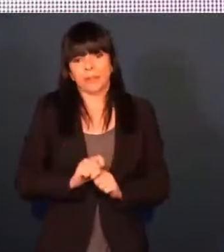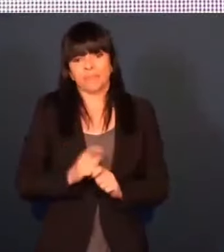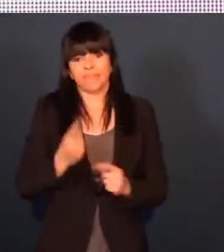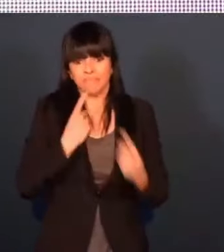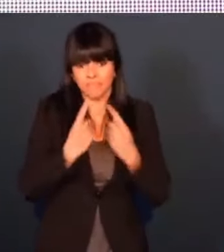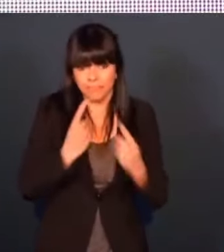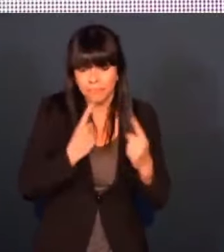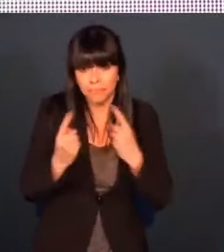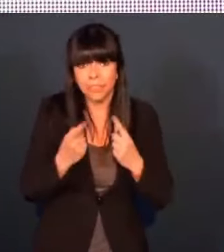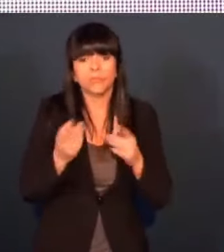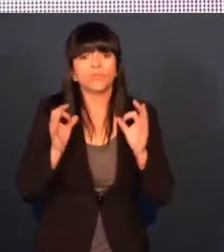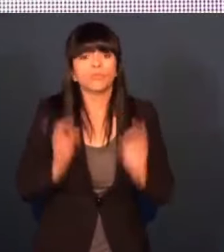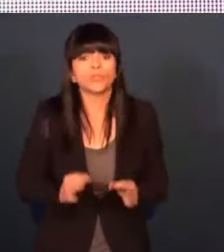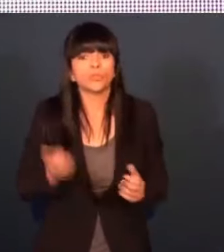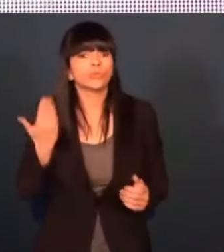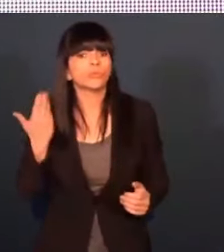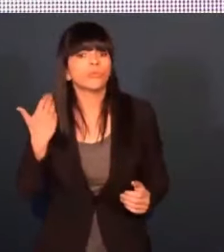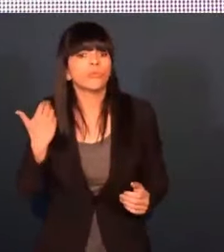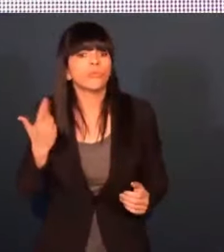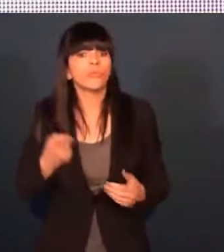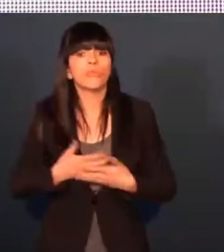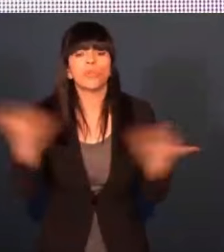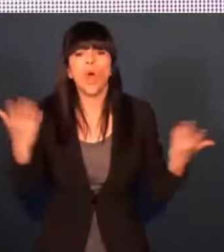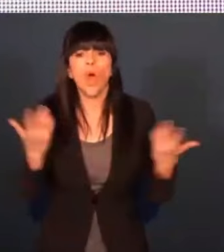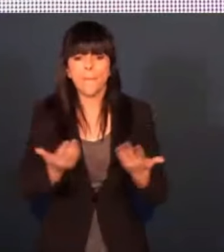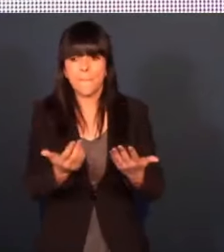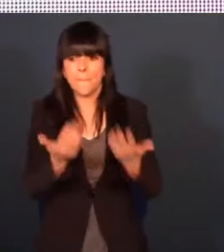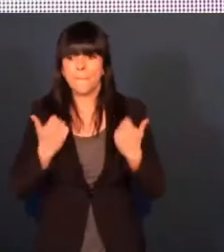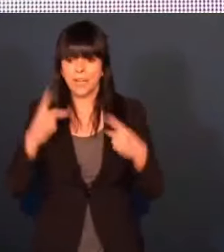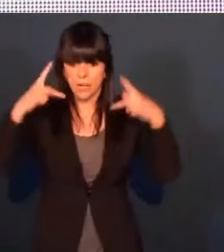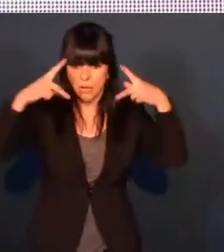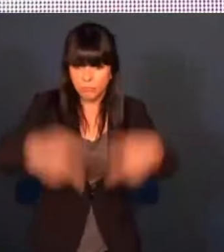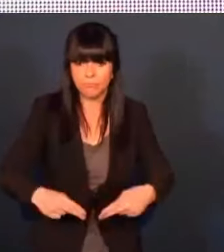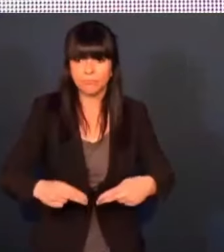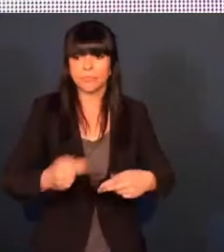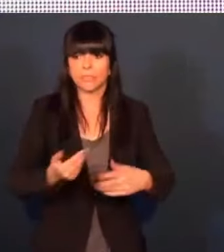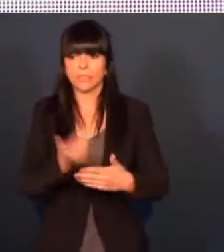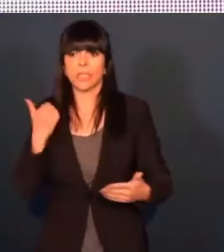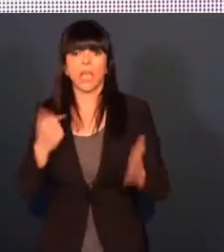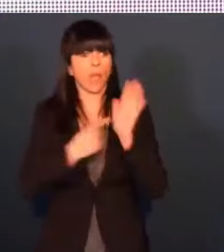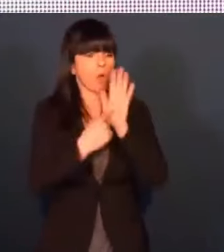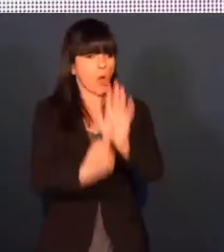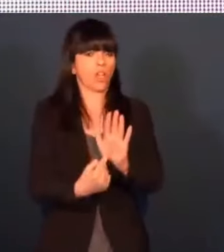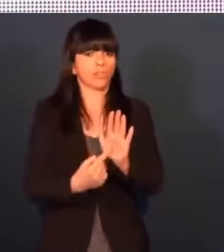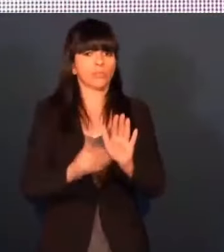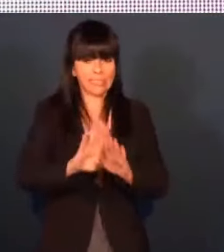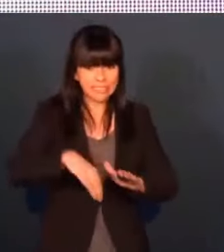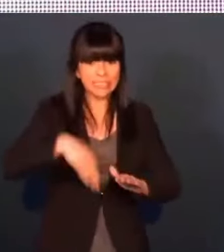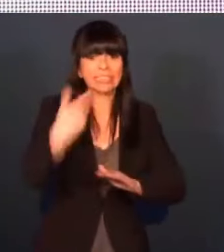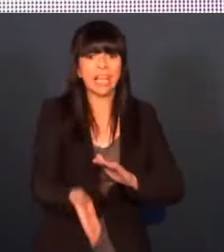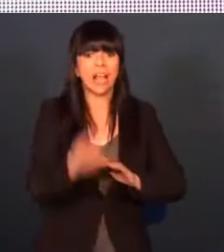Преговорите всъщност бяха прекъснати много преди това да бъде показано пред медиите. След първия ден, в